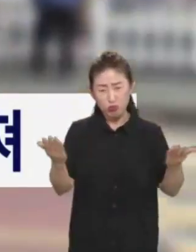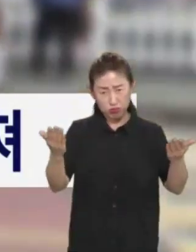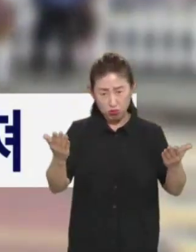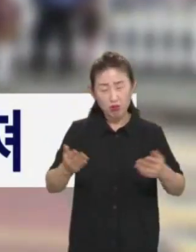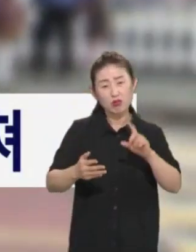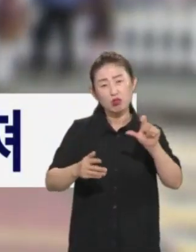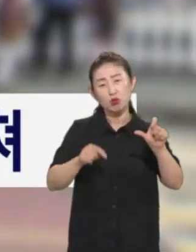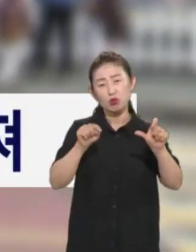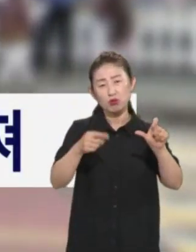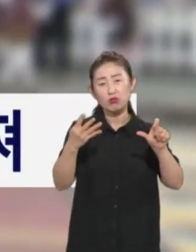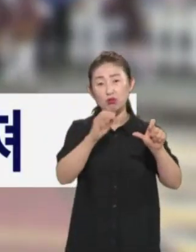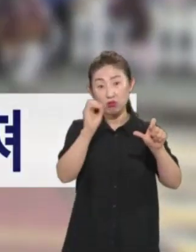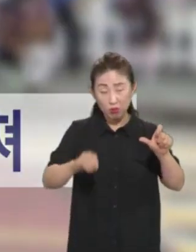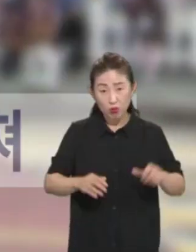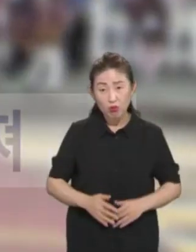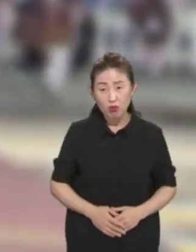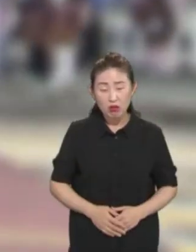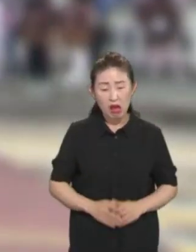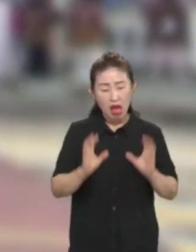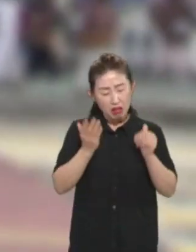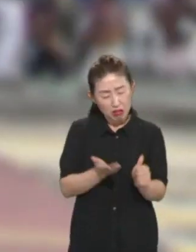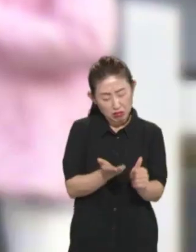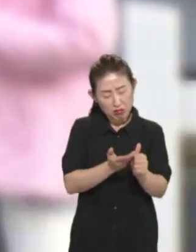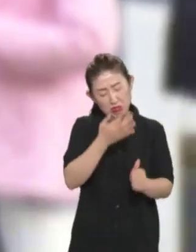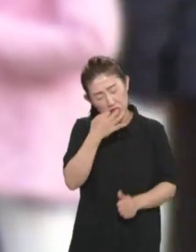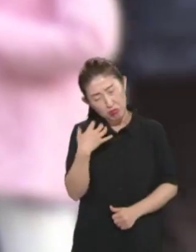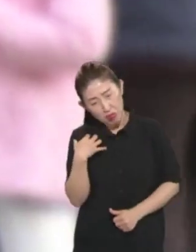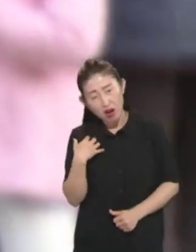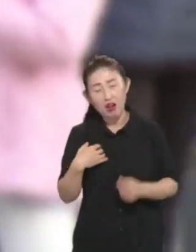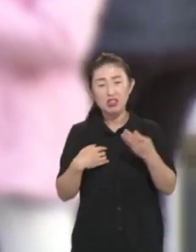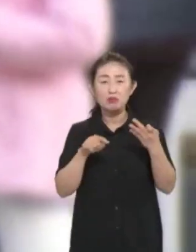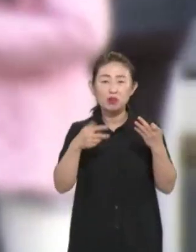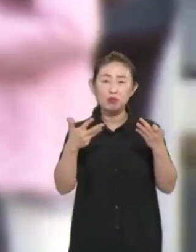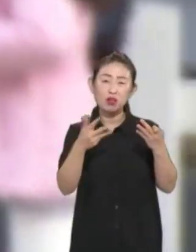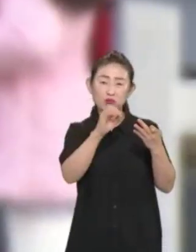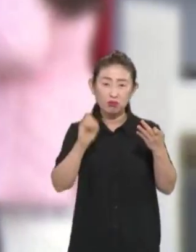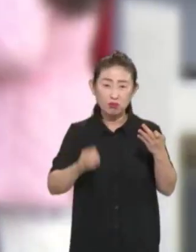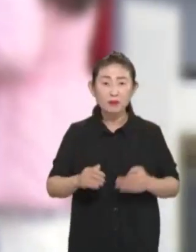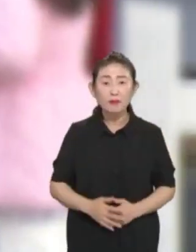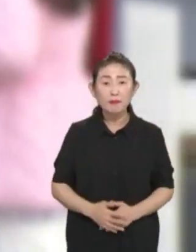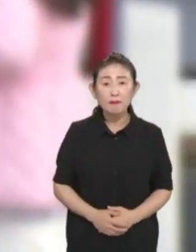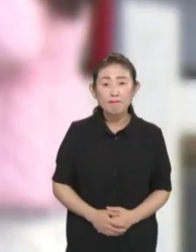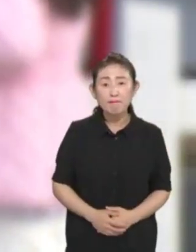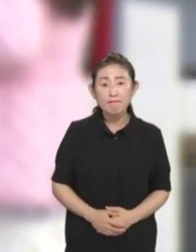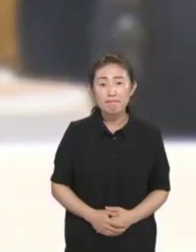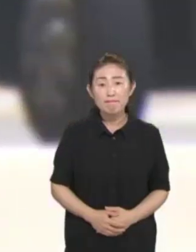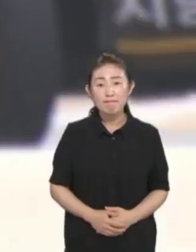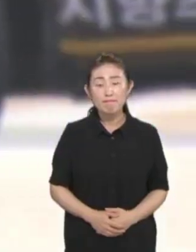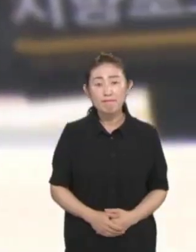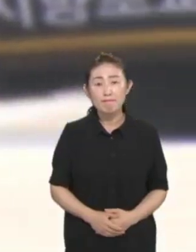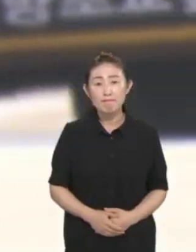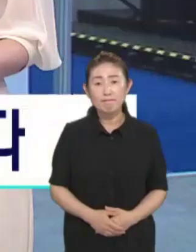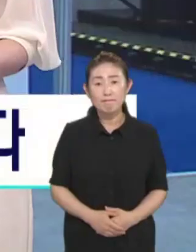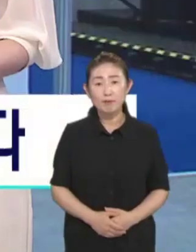느껴서가 15.4%, 양육과 교육이 어려워서가 14.8%를 차지했습니다.